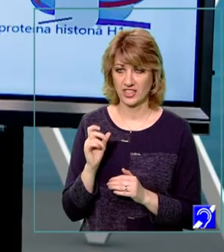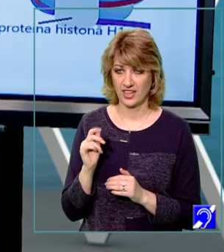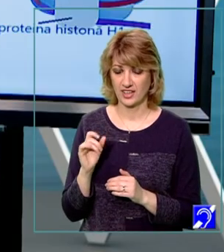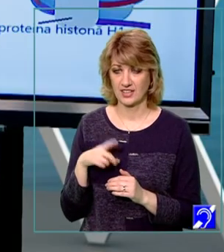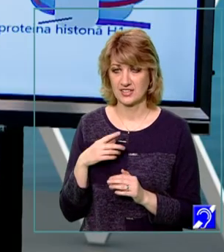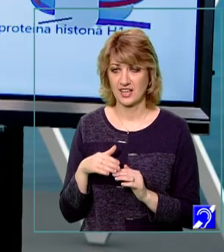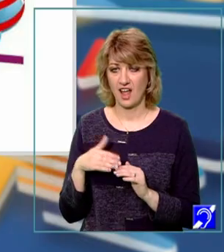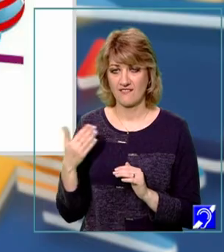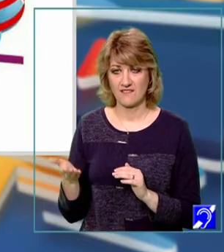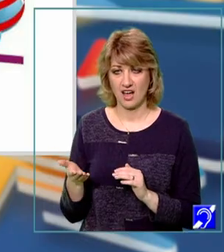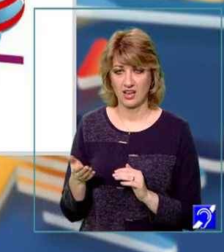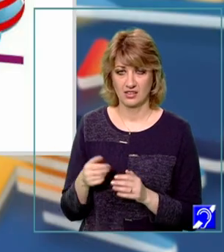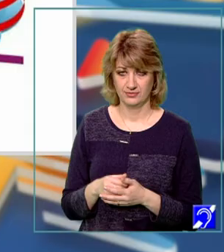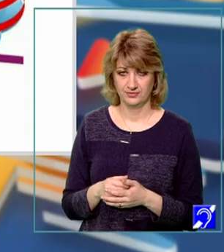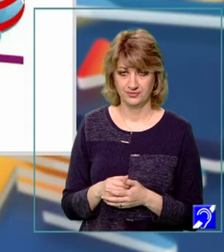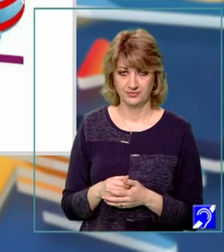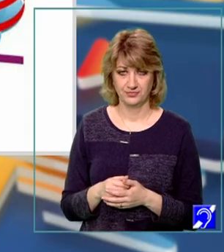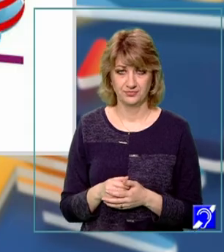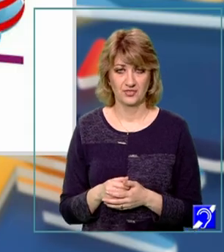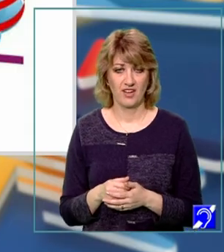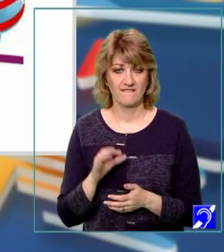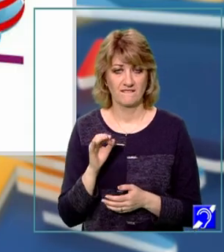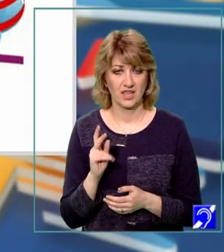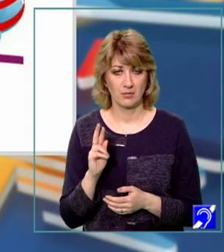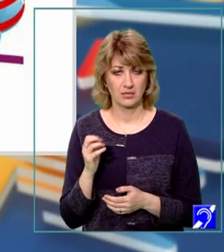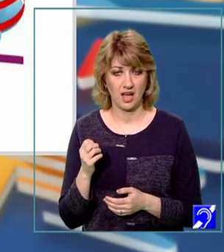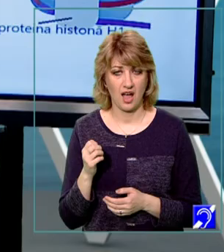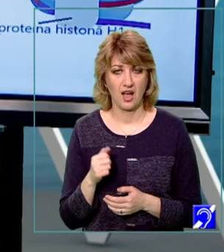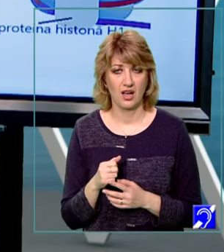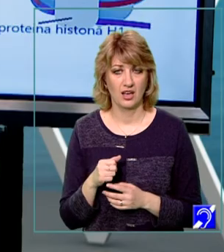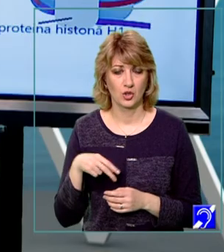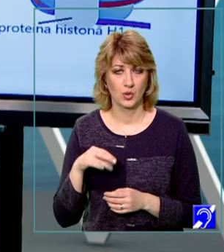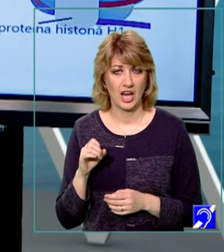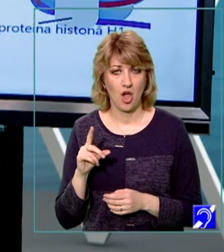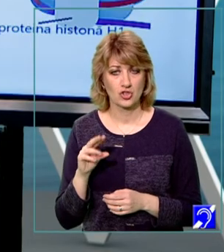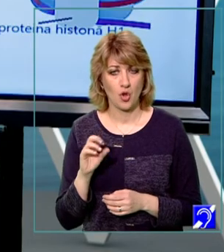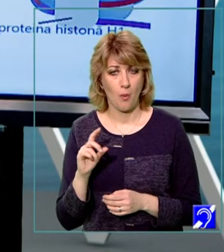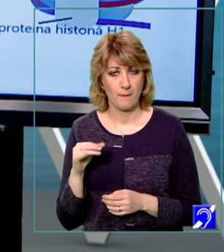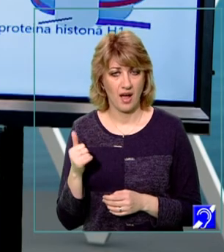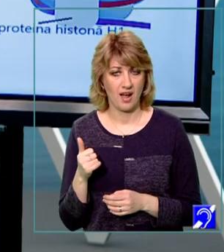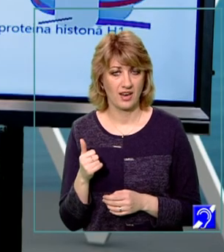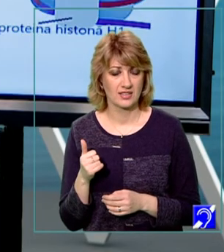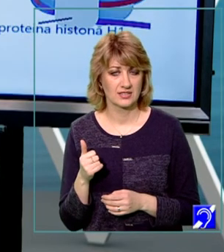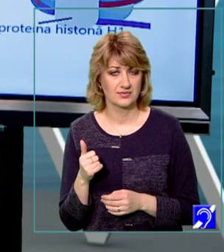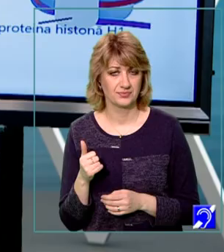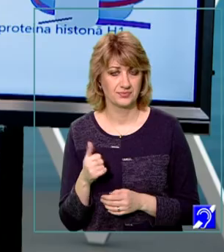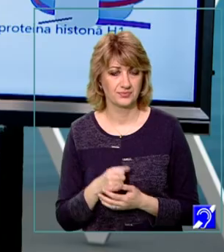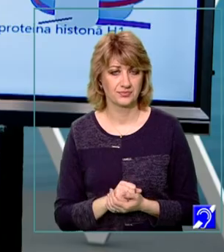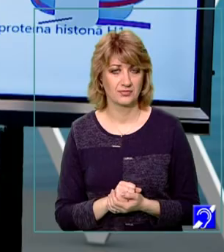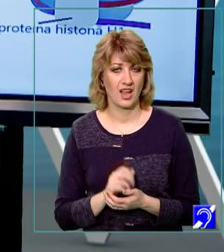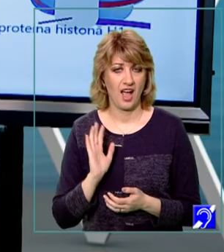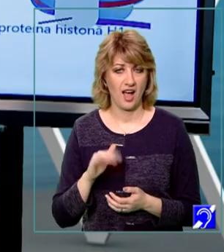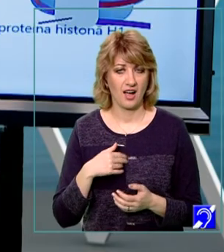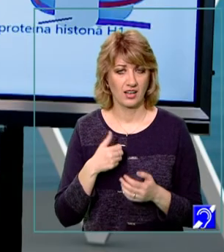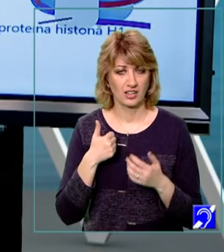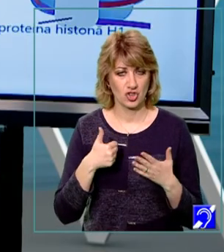afara nucleozomului. Apoi fibra nucleozomală se condensează formând solenoid, solenoidul având câte